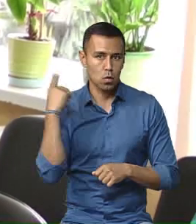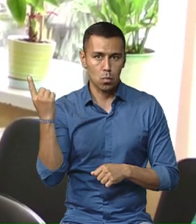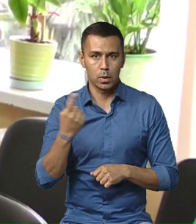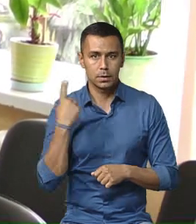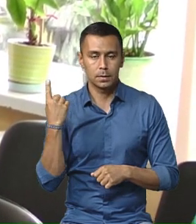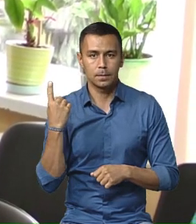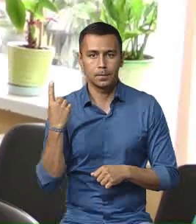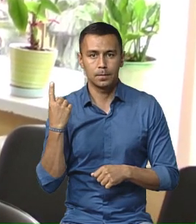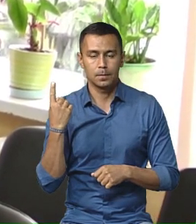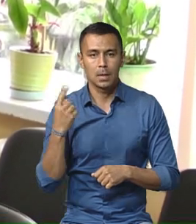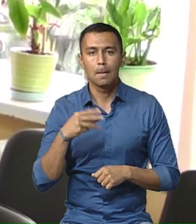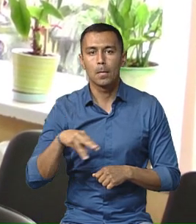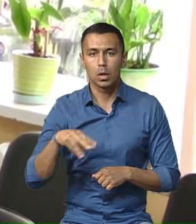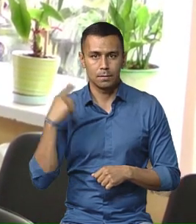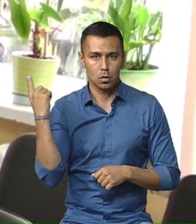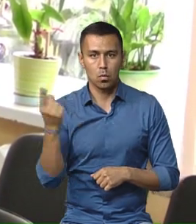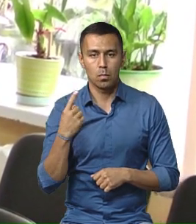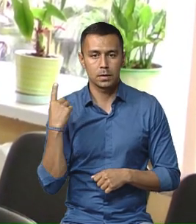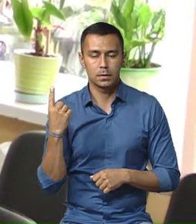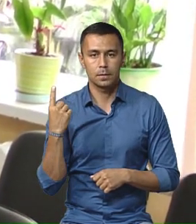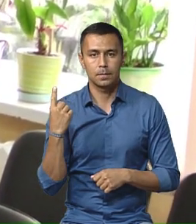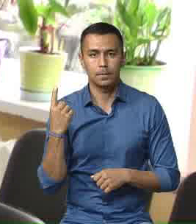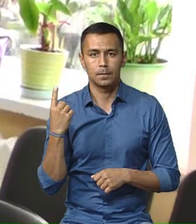область, Миколаївська область,